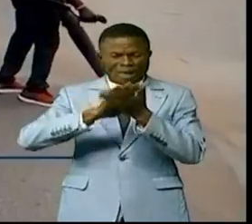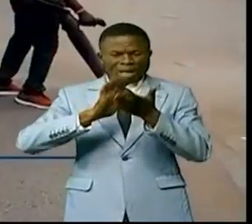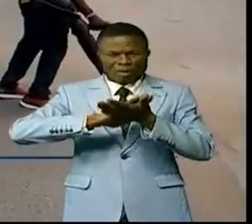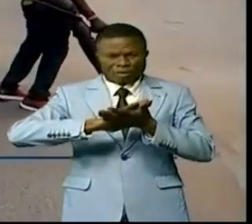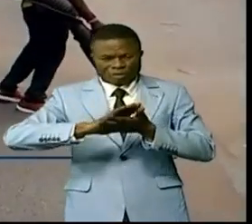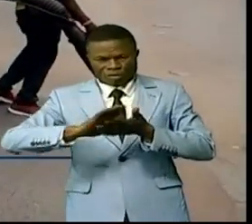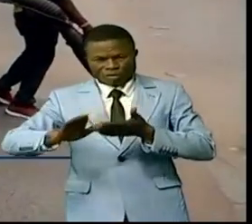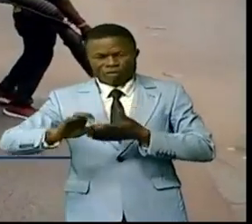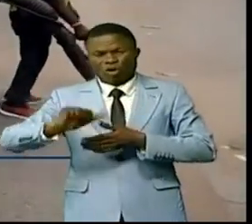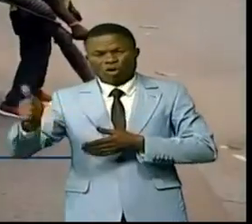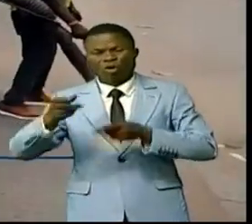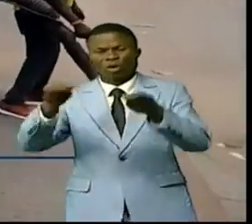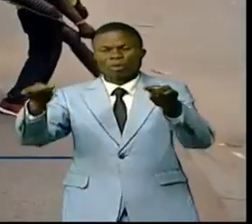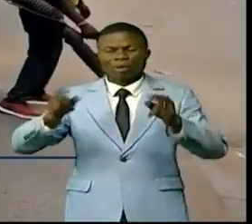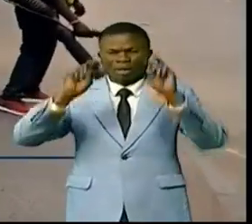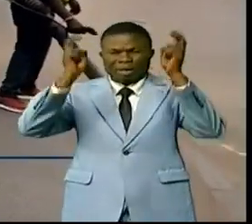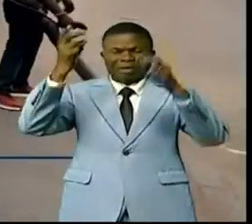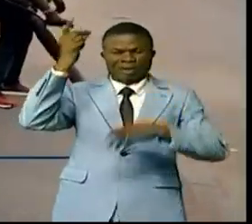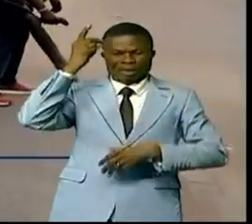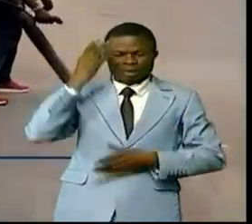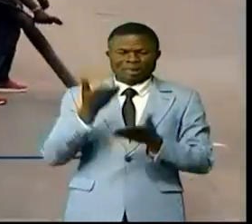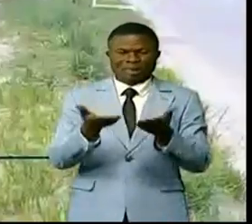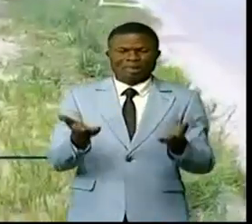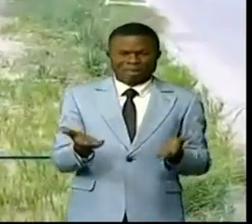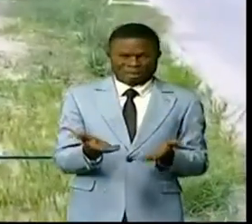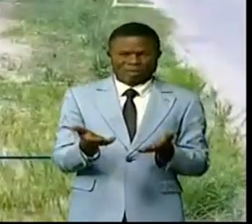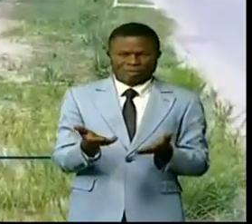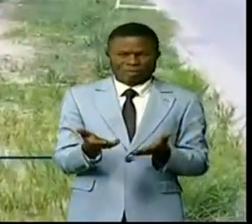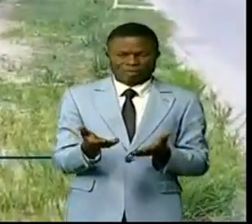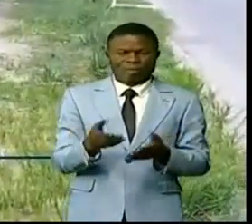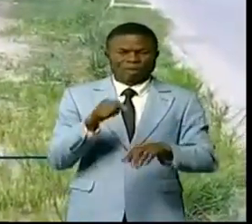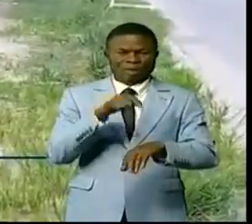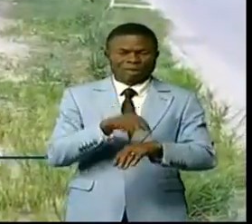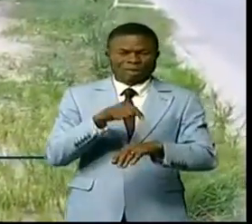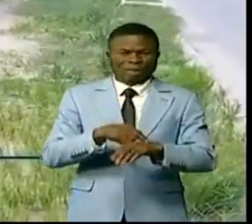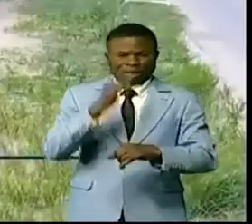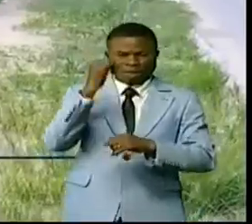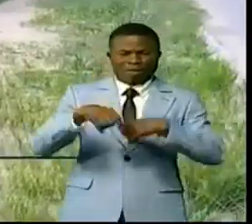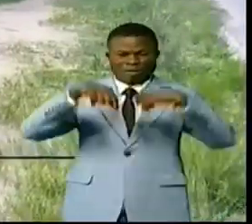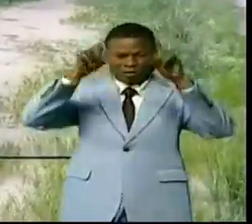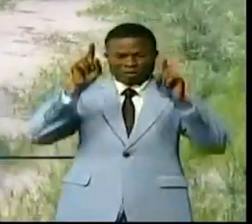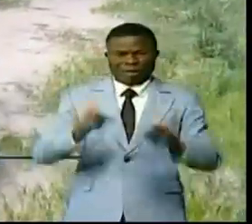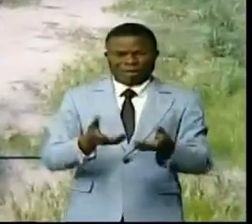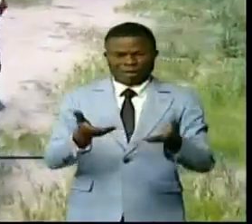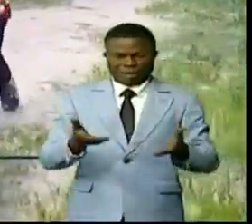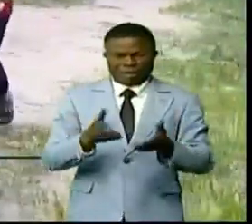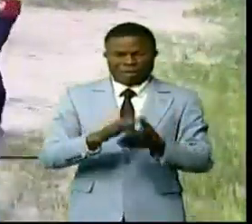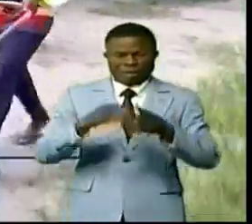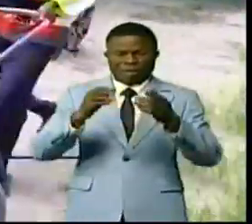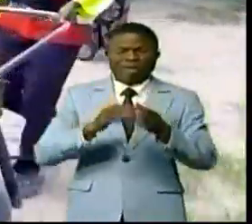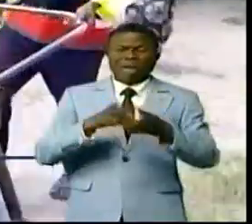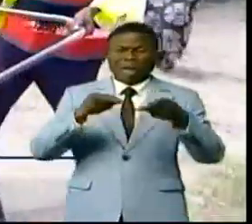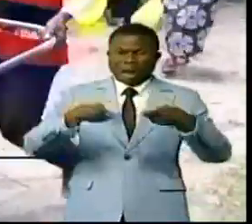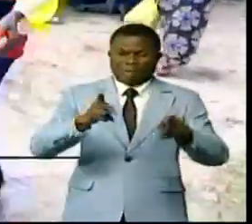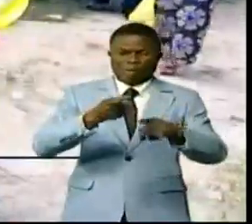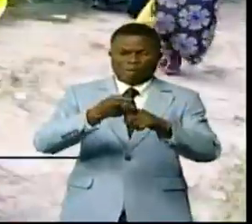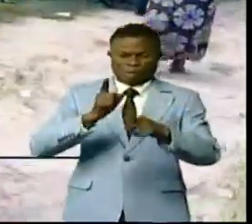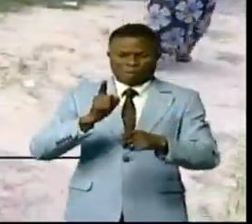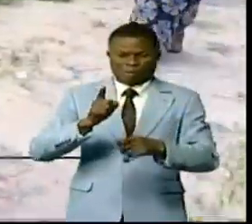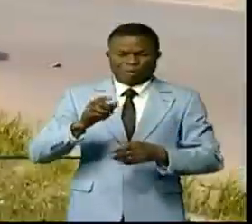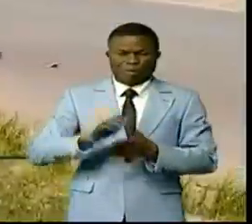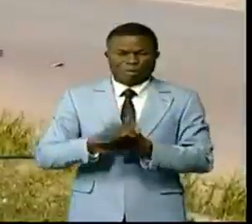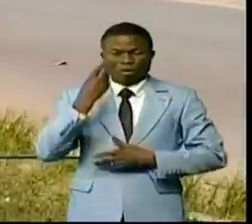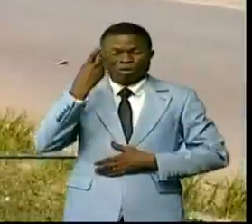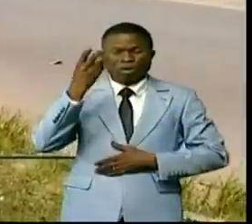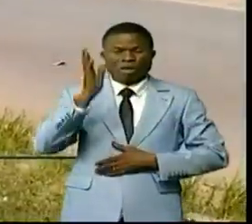de certains sites de la ville province Kinshasa. En cette période de fin d'année, nous avons reçu des instructions visionnaires de